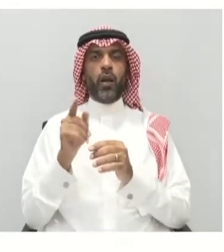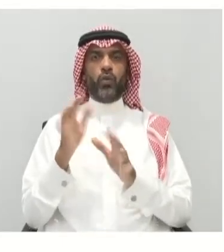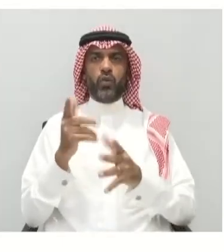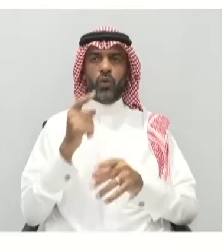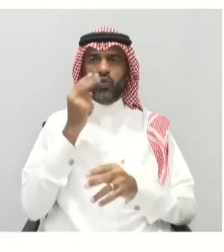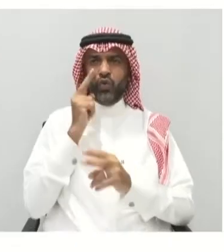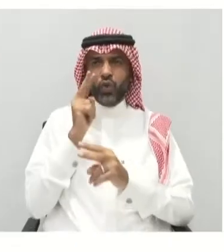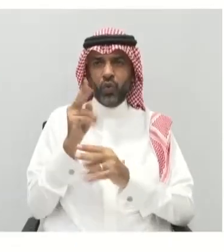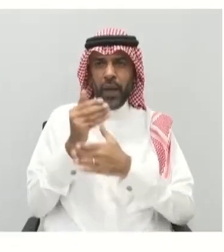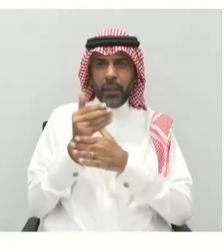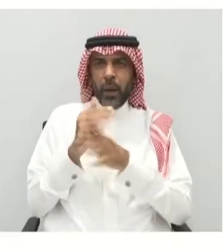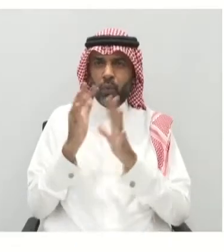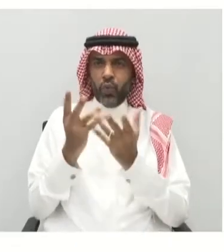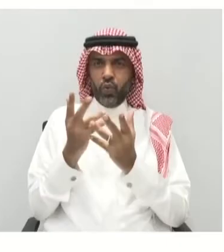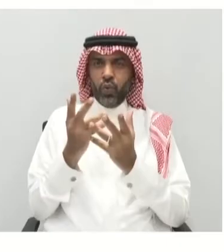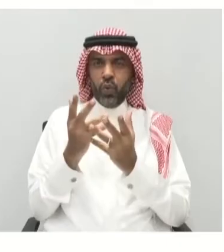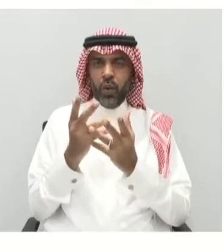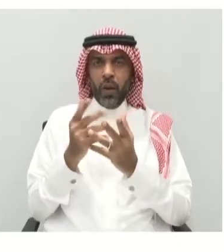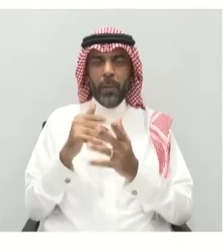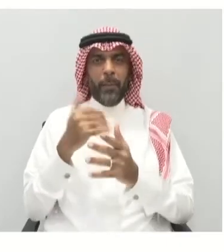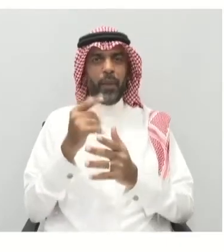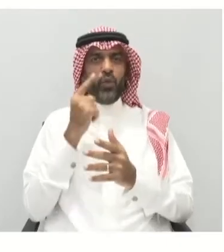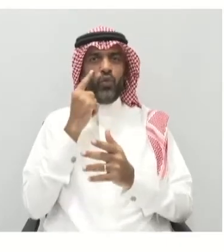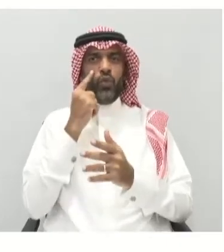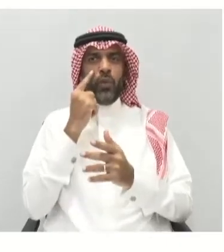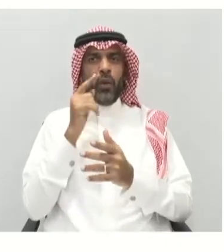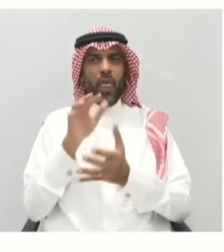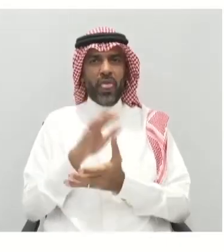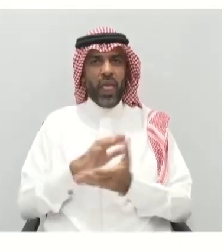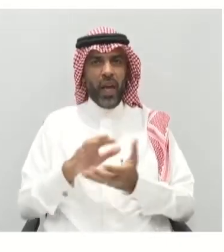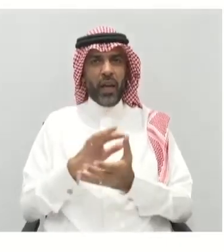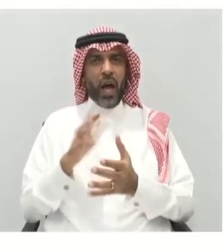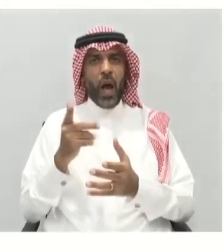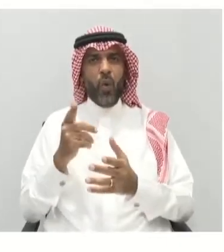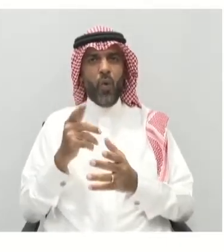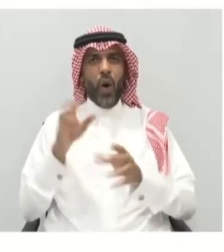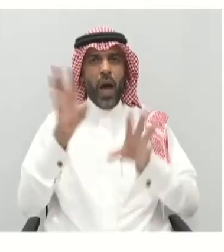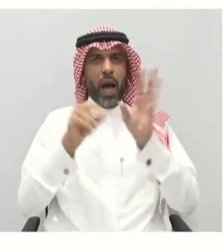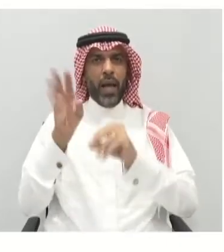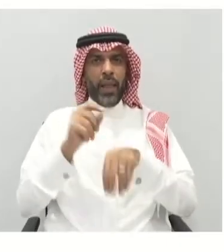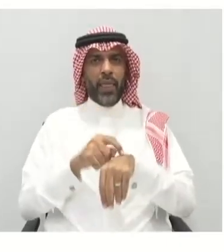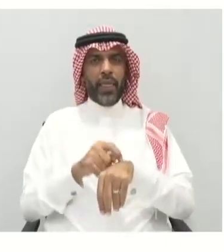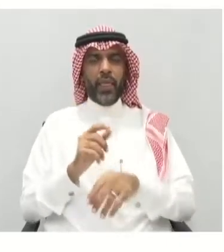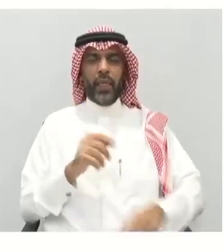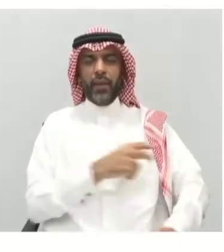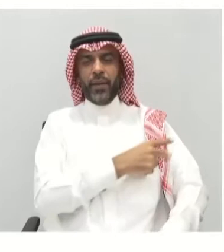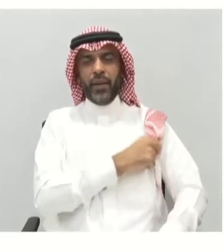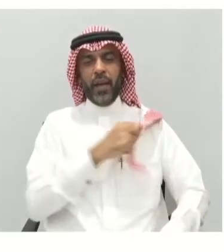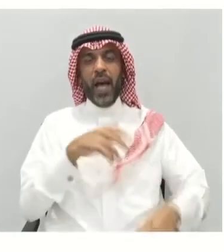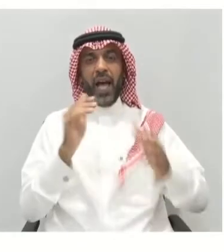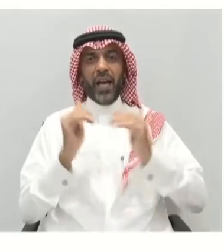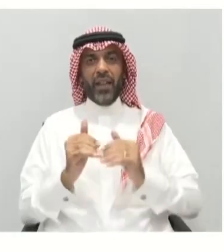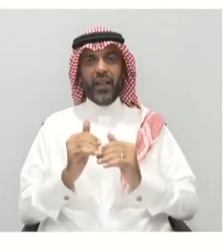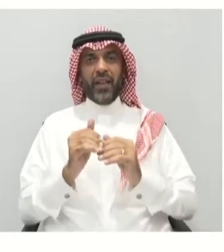التي تحكم ظاهره ظاهره او حدثا طيب عندنا الثاني الحجاج